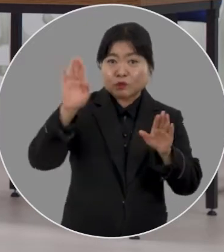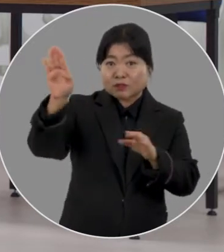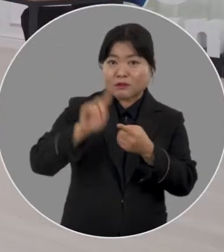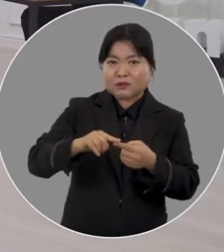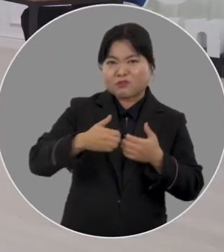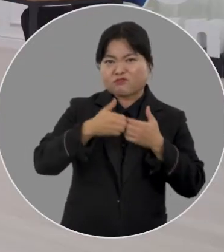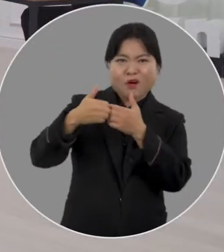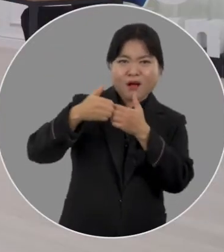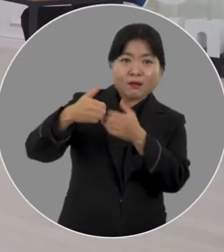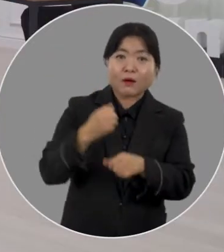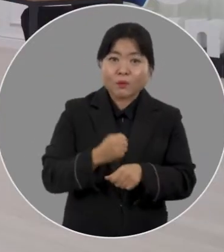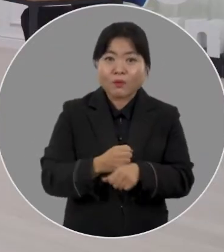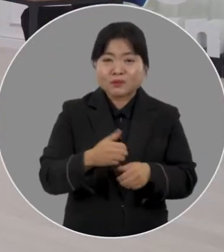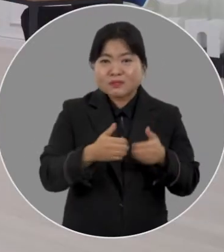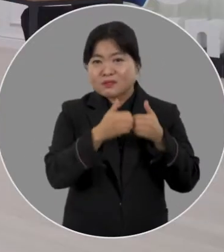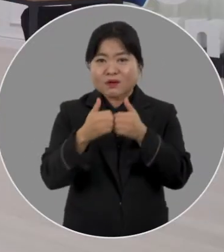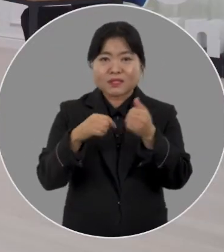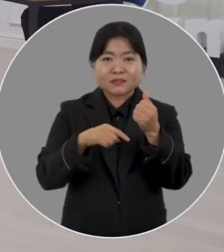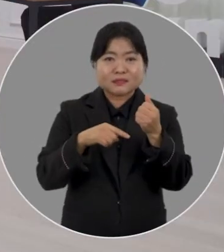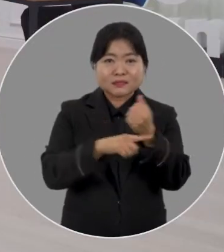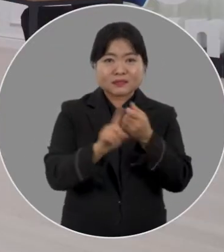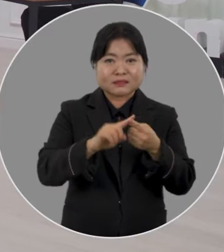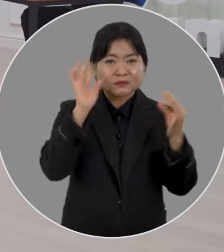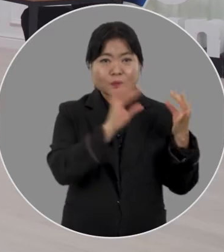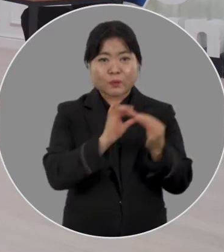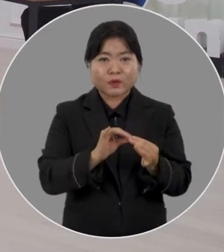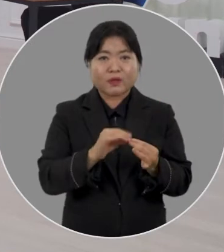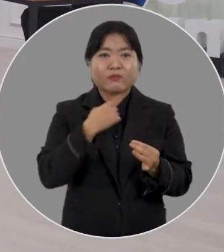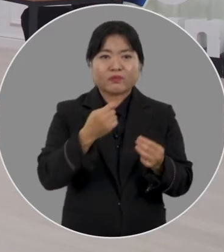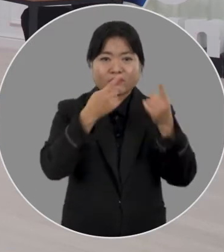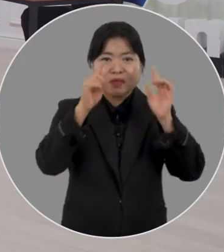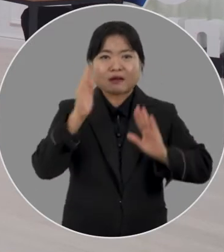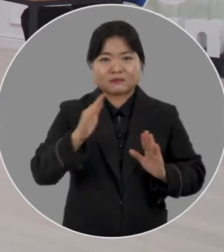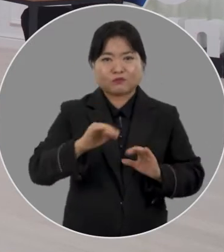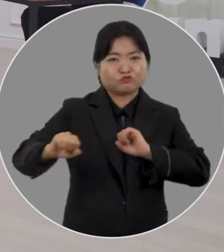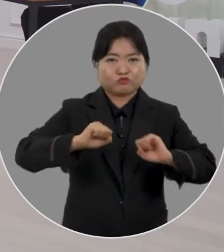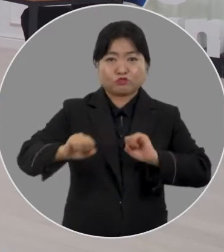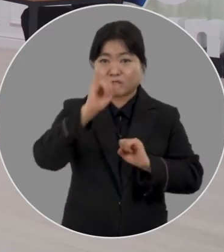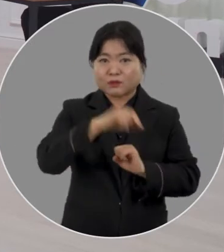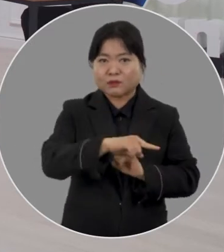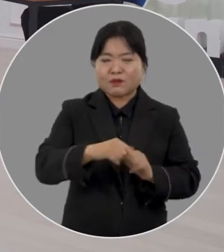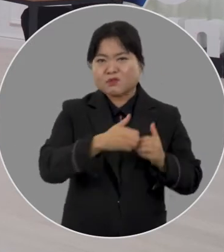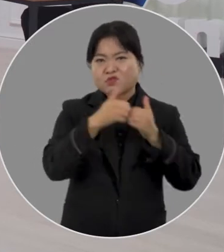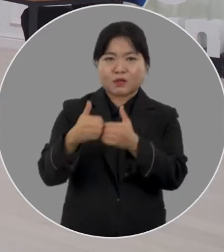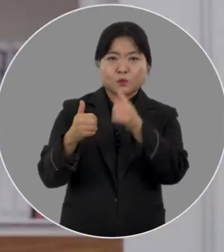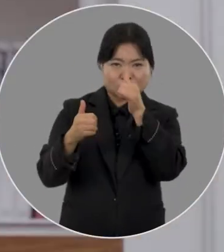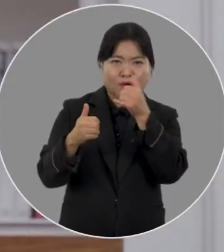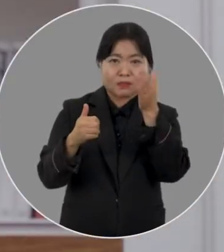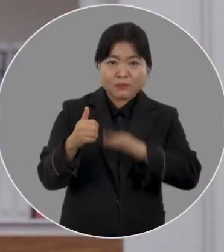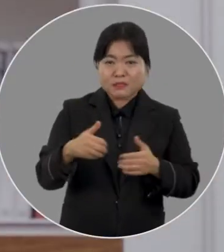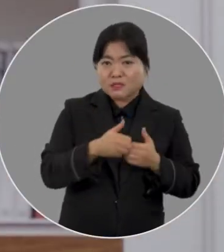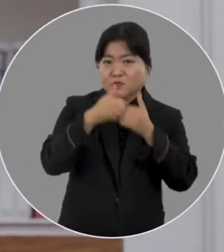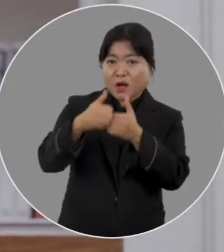했고 또 그러한 어떤 저항의 뜻을 같이 했던 대학생 운동 그룹도 있었고 그러한 저항은 분명히 있었습니다. 네. 그러나